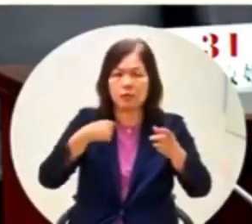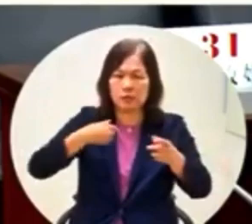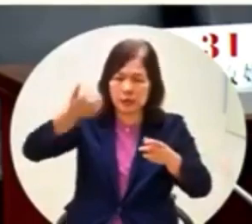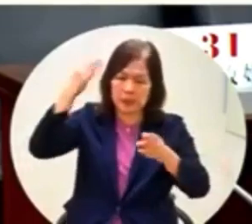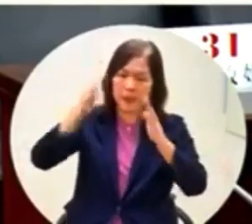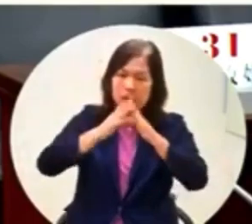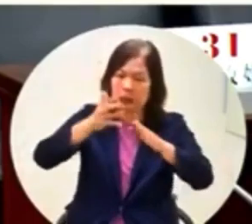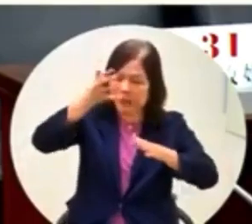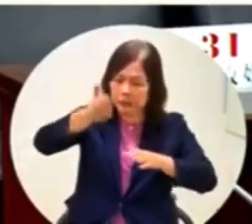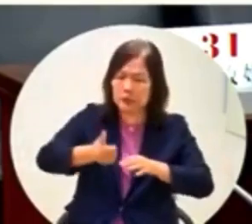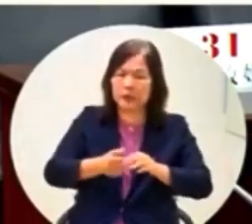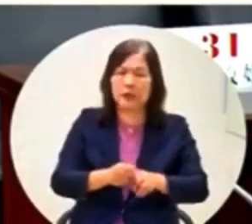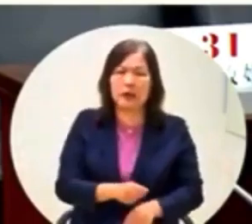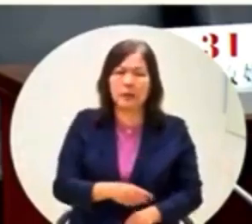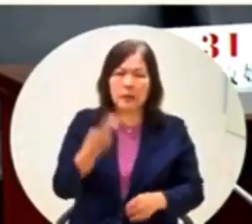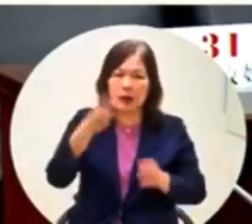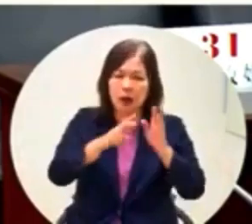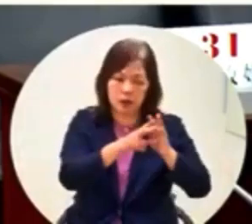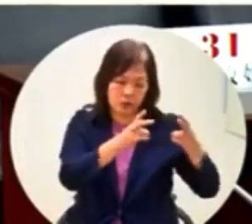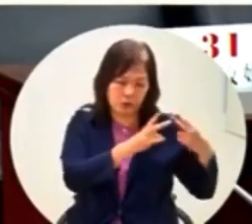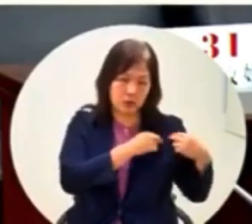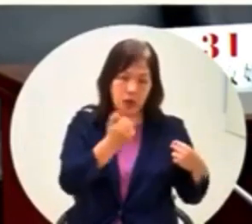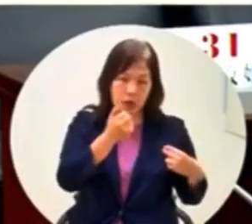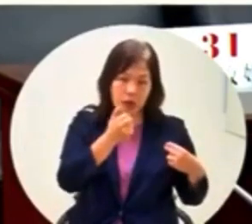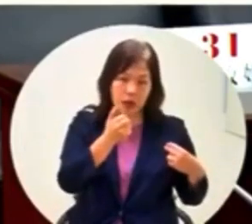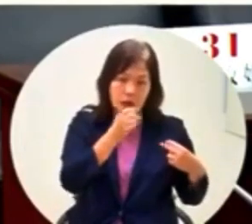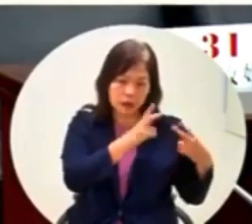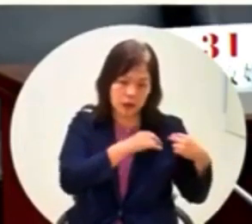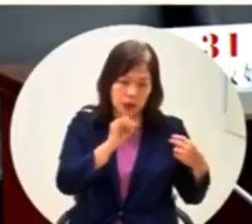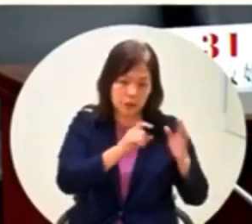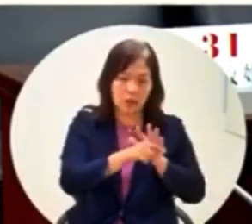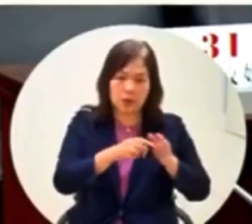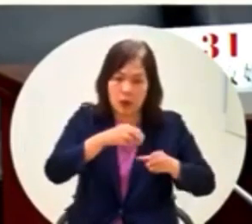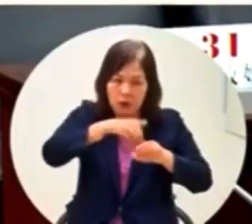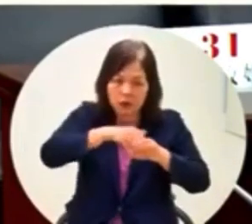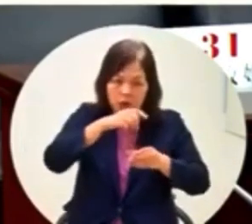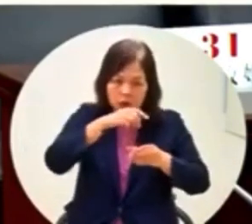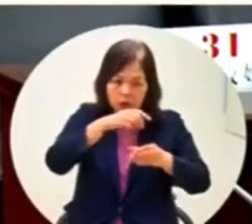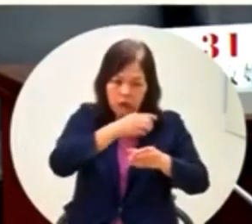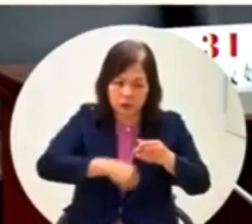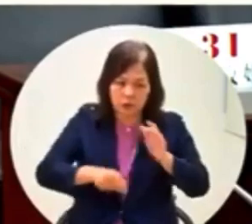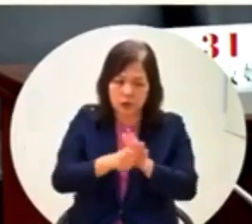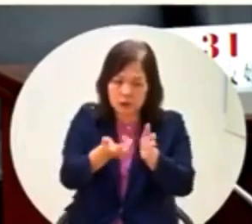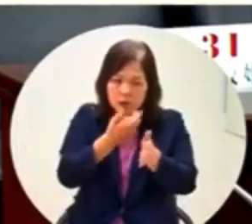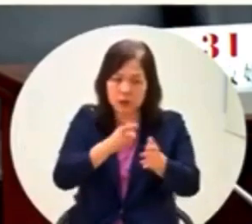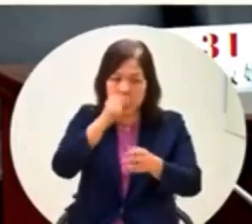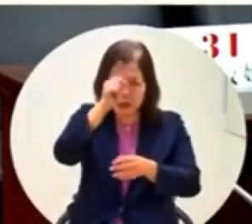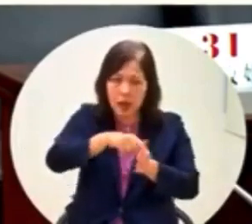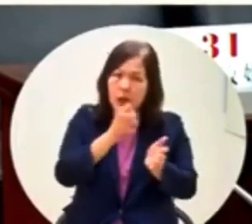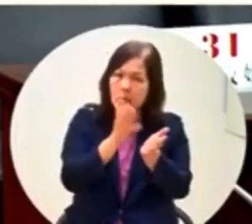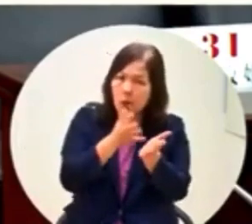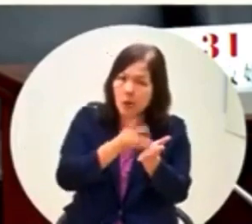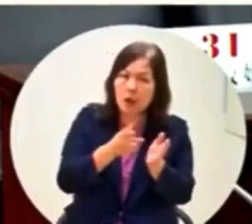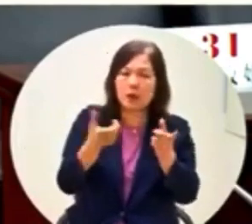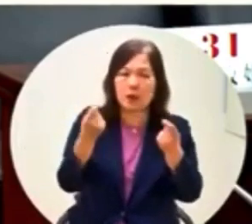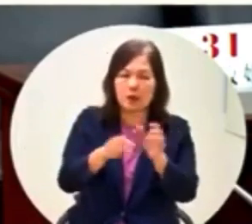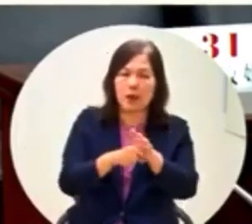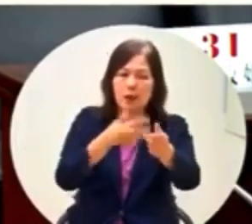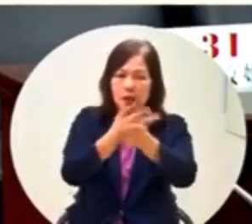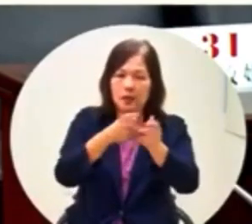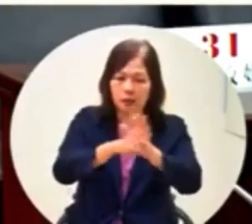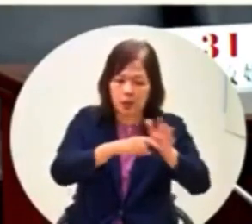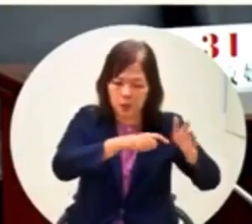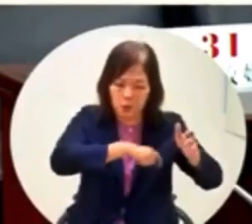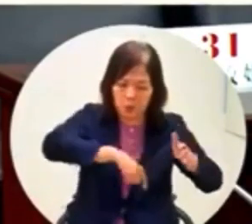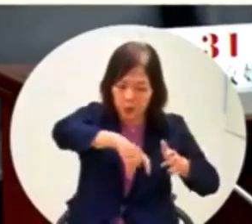及蔡英文总统要选举之前来到林园开政见，也都是要让这一条重轨这一